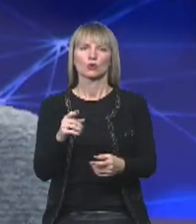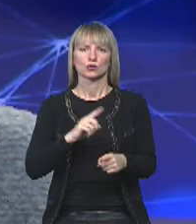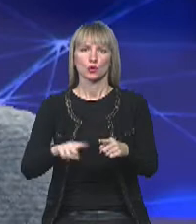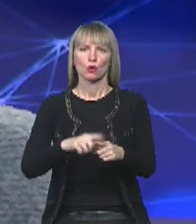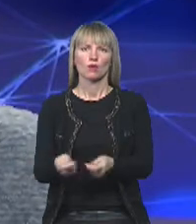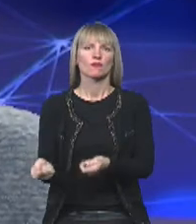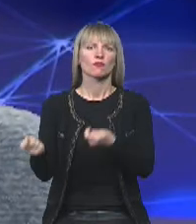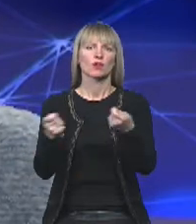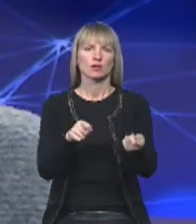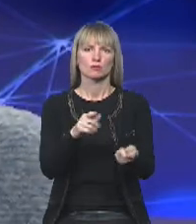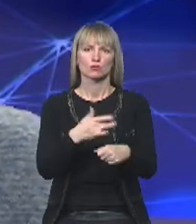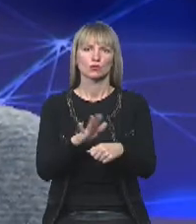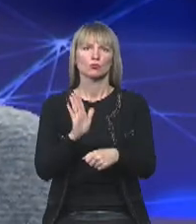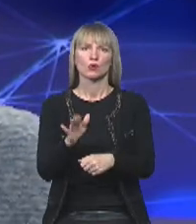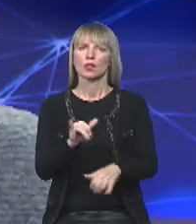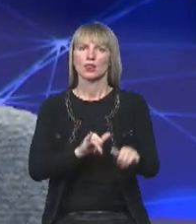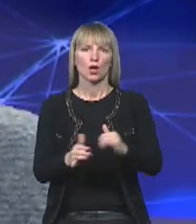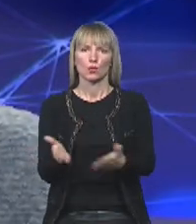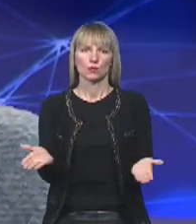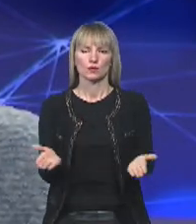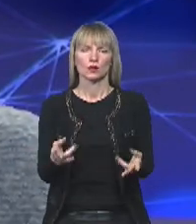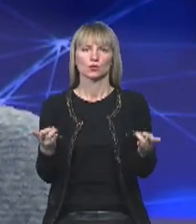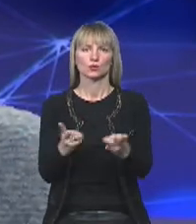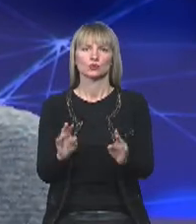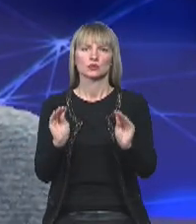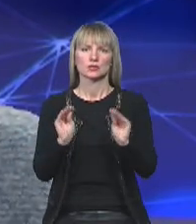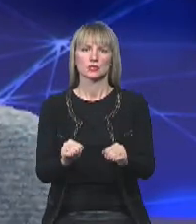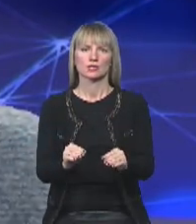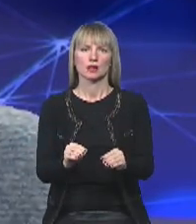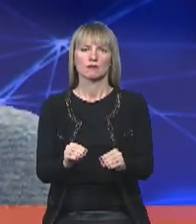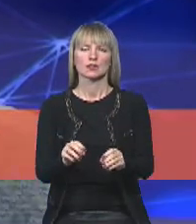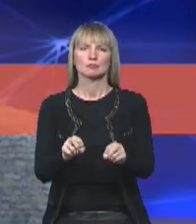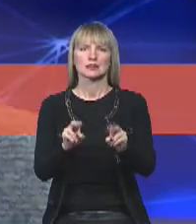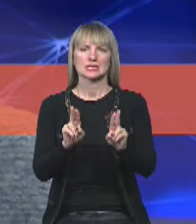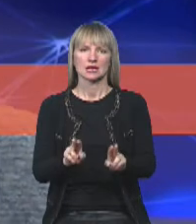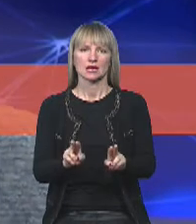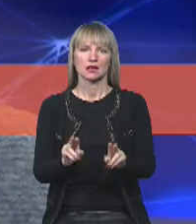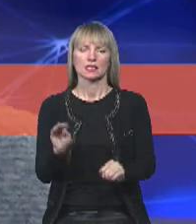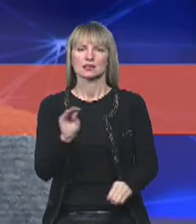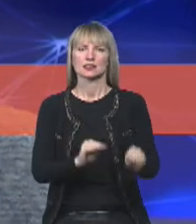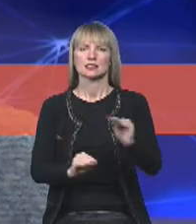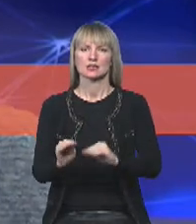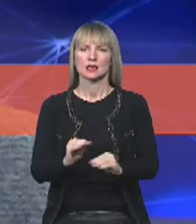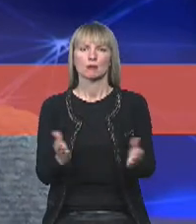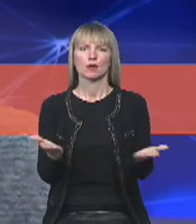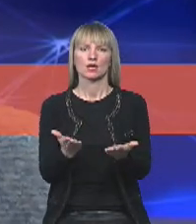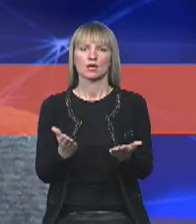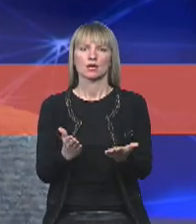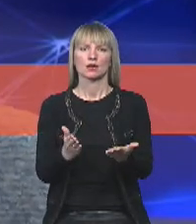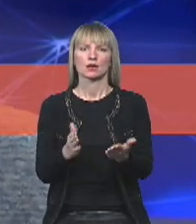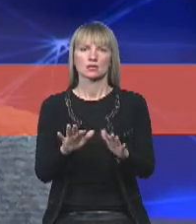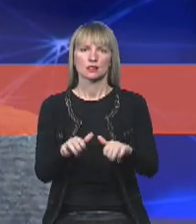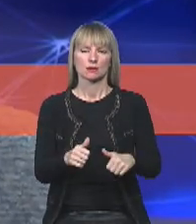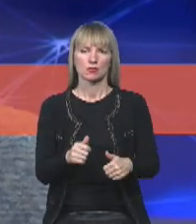Его по-любому надо перерабатывать, ставить цикличные системы, которые забирают весь мусор, который